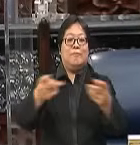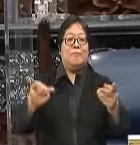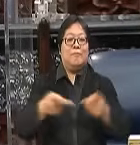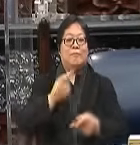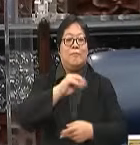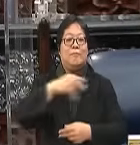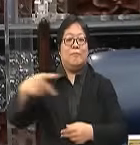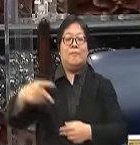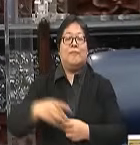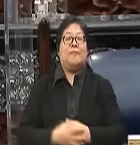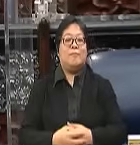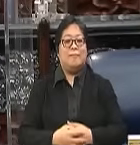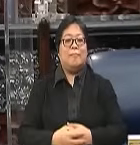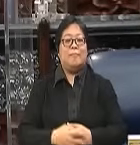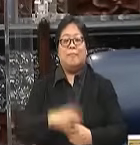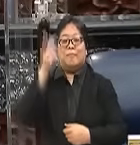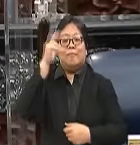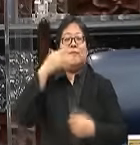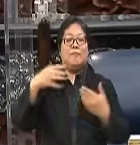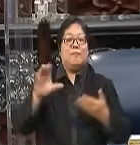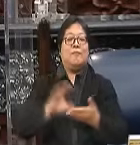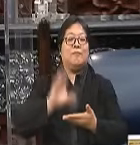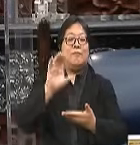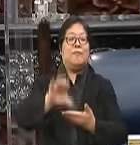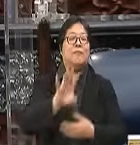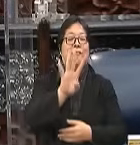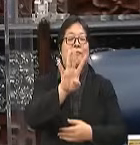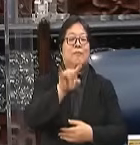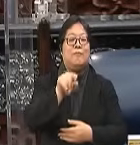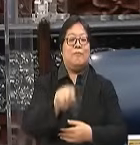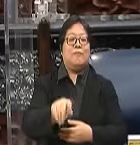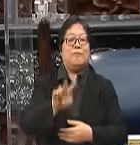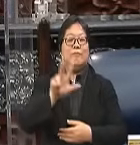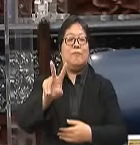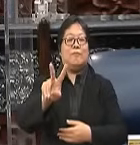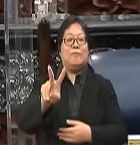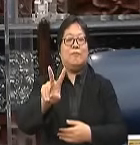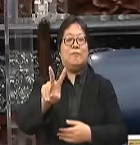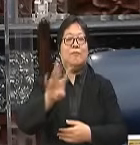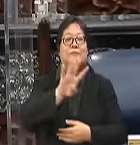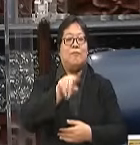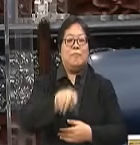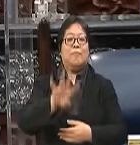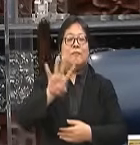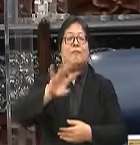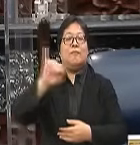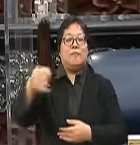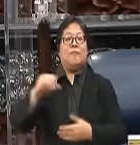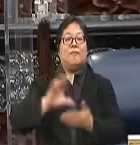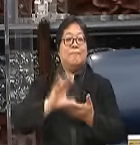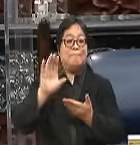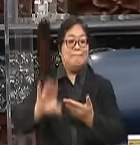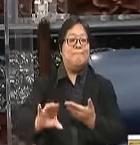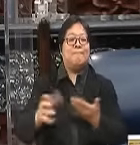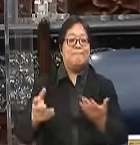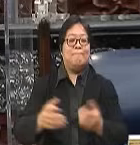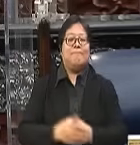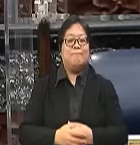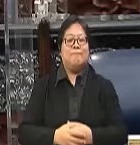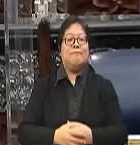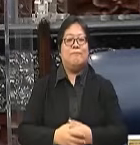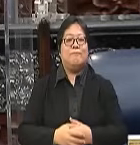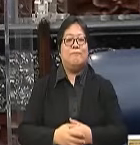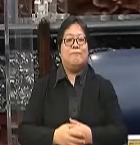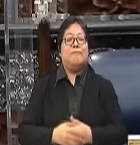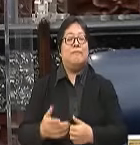palingan pekerjaan telah menyalurkan sebanyak empat pompa top lanjut 44 juta bentuk kain untuk itu yang